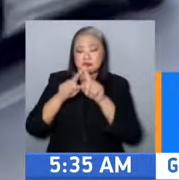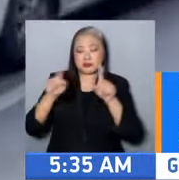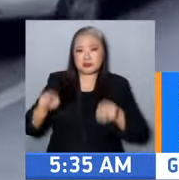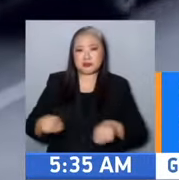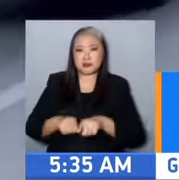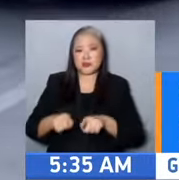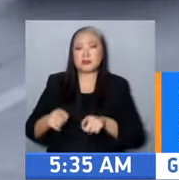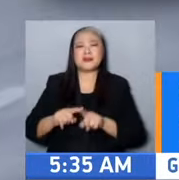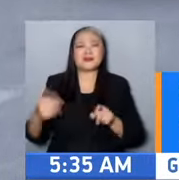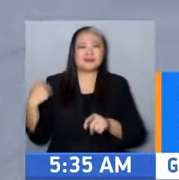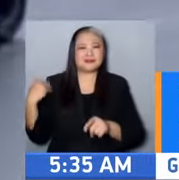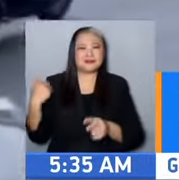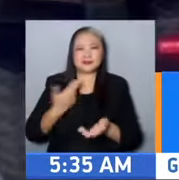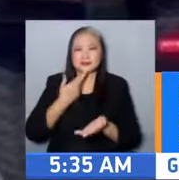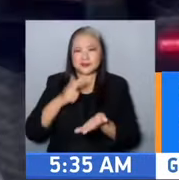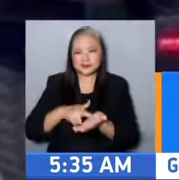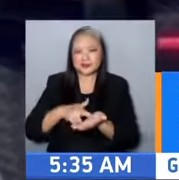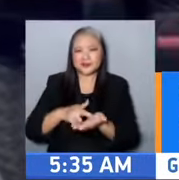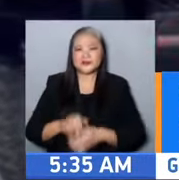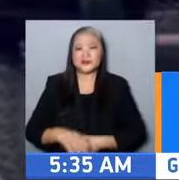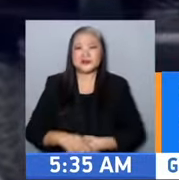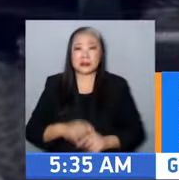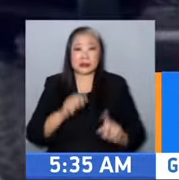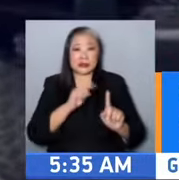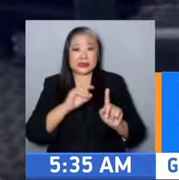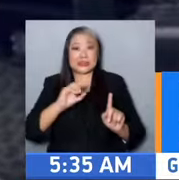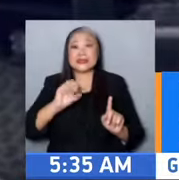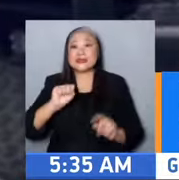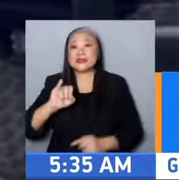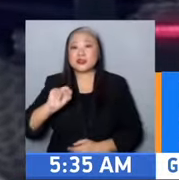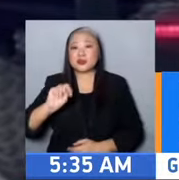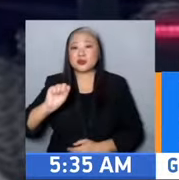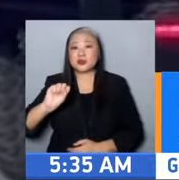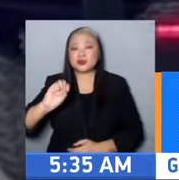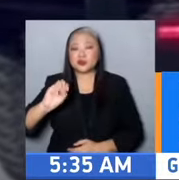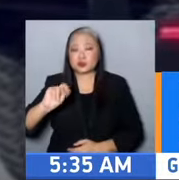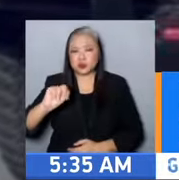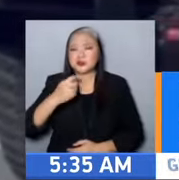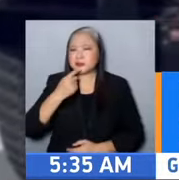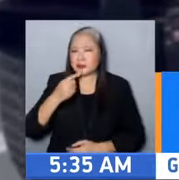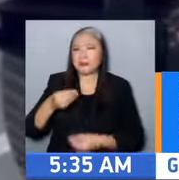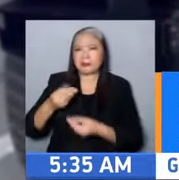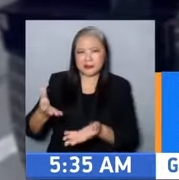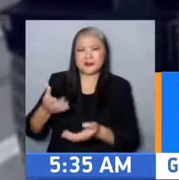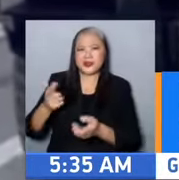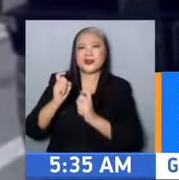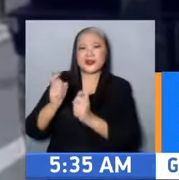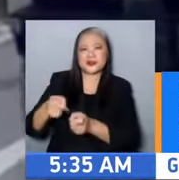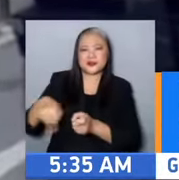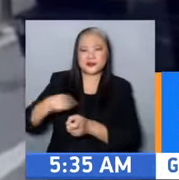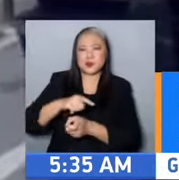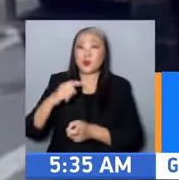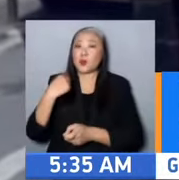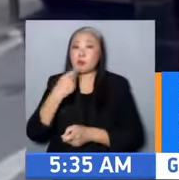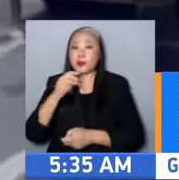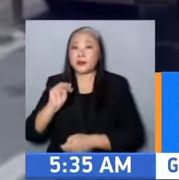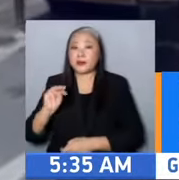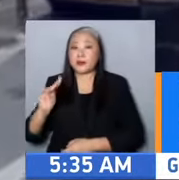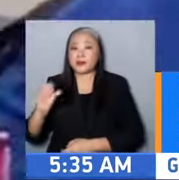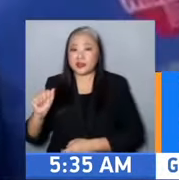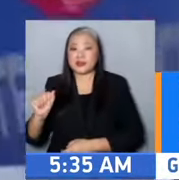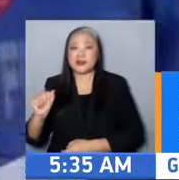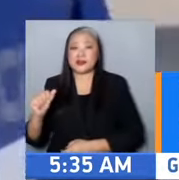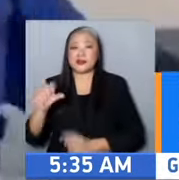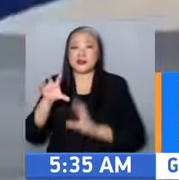siya ng premyo pabuya sa mga MMDA enforcer na nanghuli sa kanila. Wala pang reaksyon